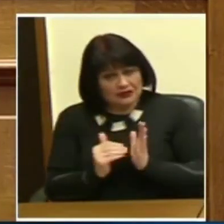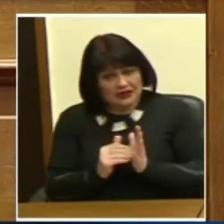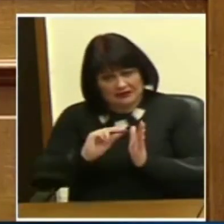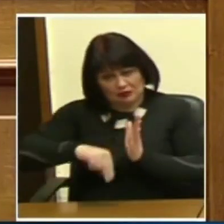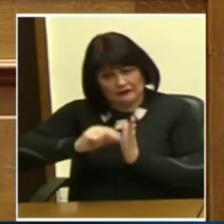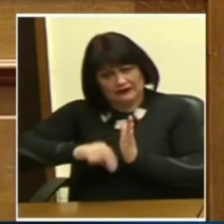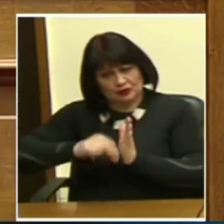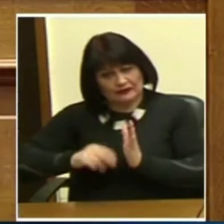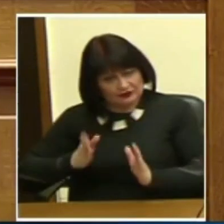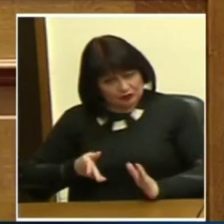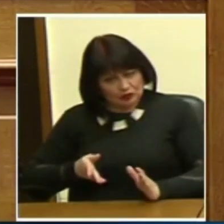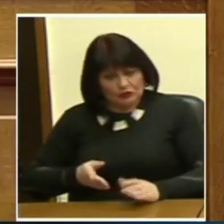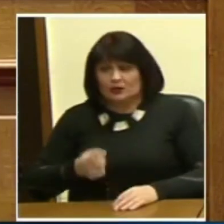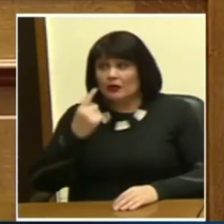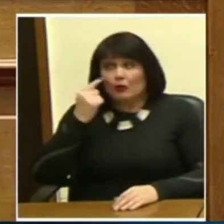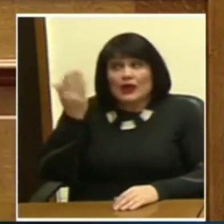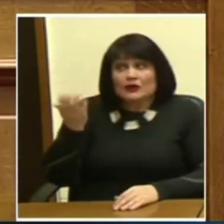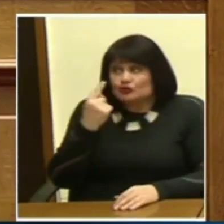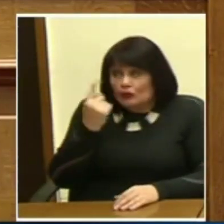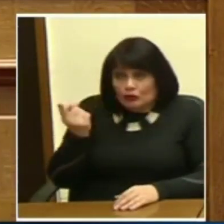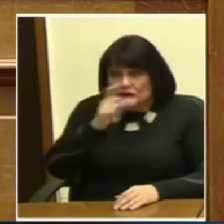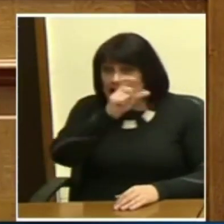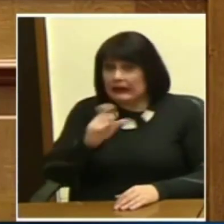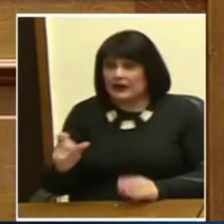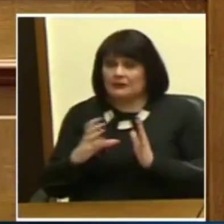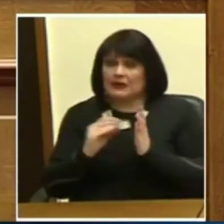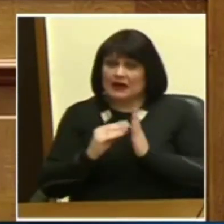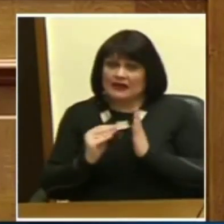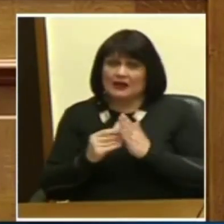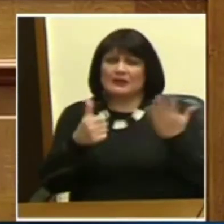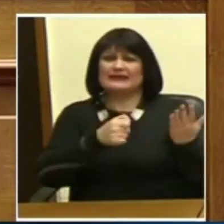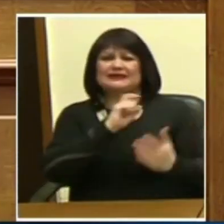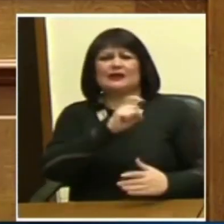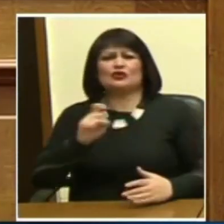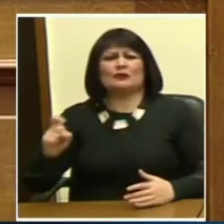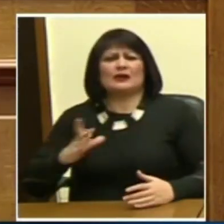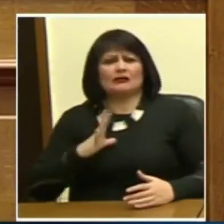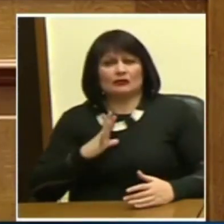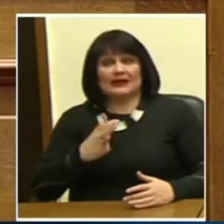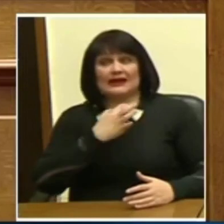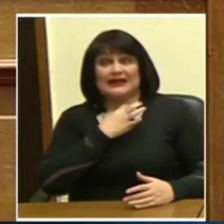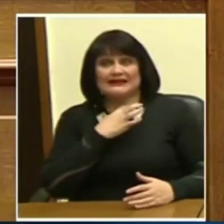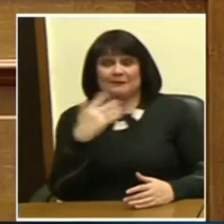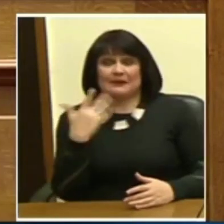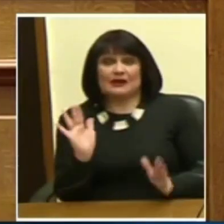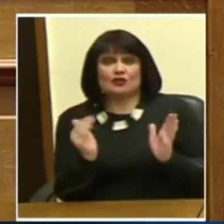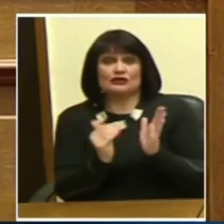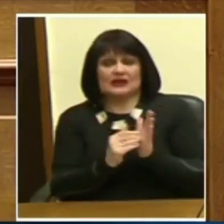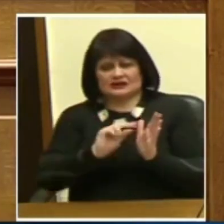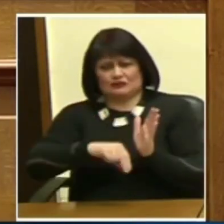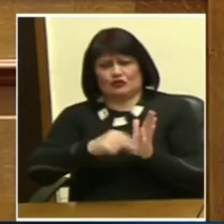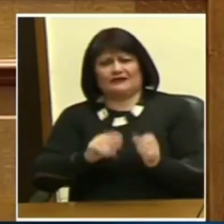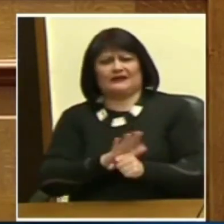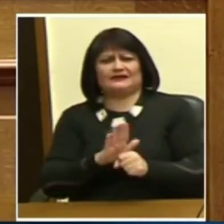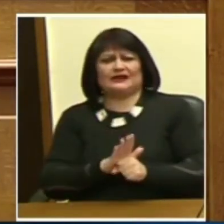υπογραφές. Δείτε λίγο τι γίνεται έξω. Η Ιταλία, για παράδειγμα, με 60 εκατομμύρια χρειάζεται 500.000 υπογραφές, ενώ η